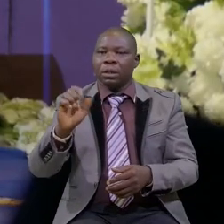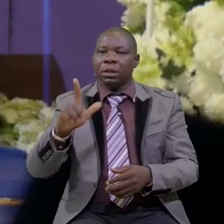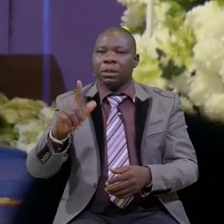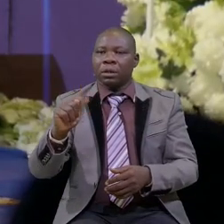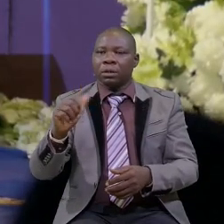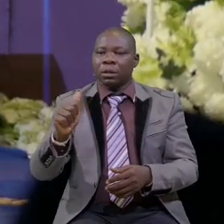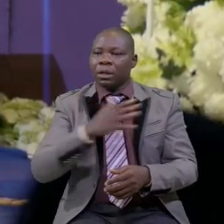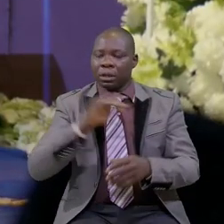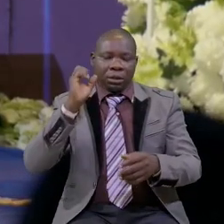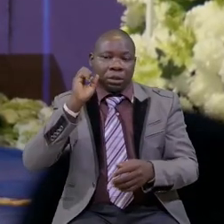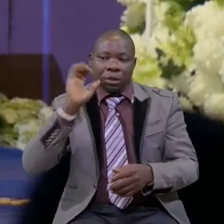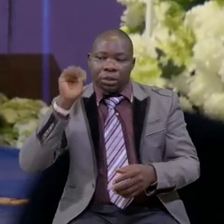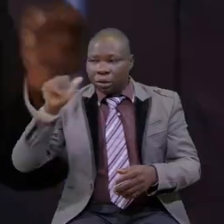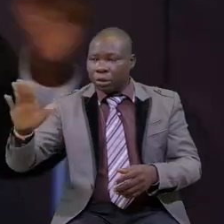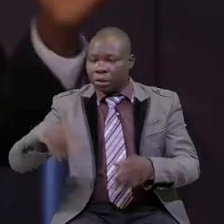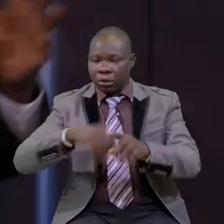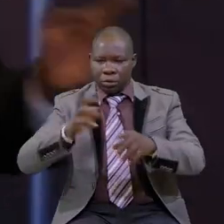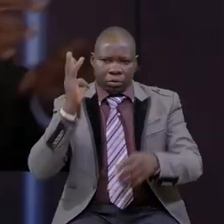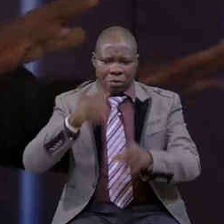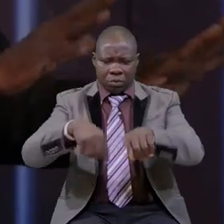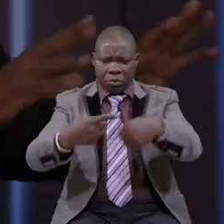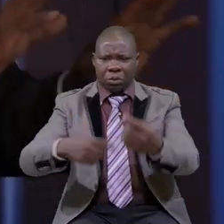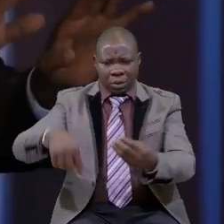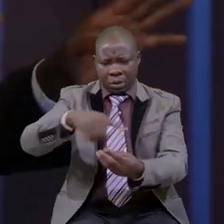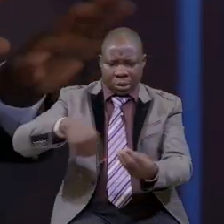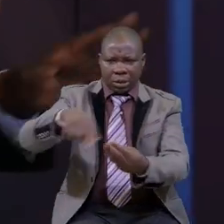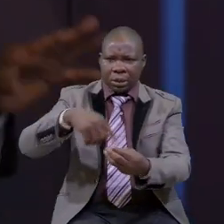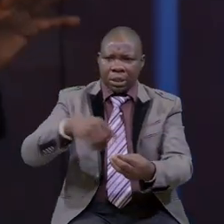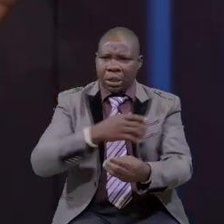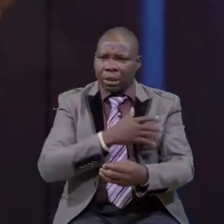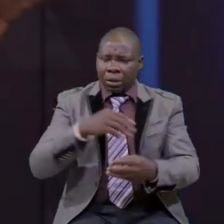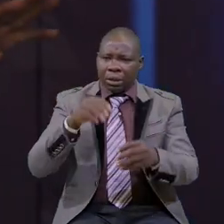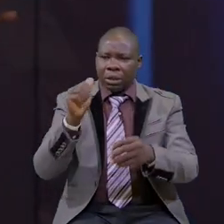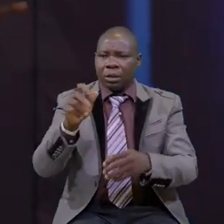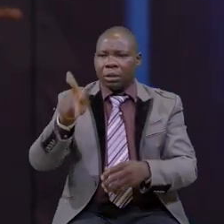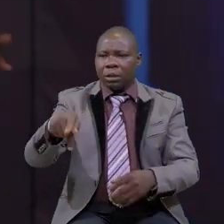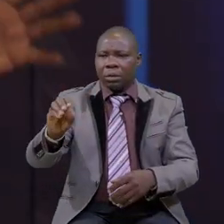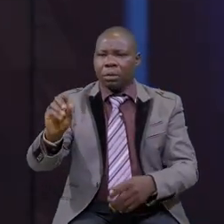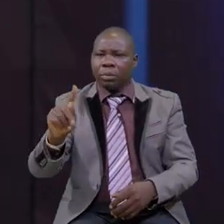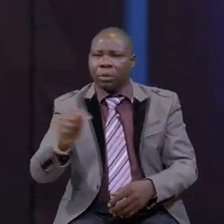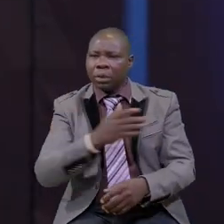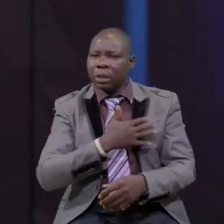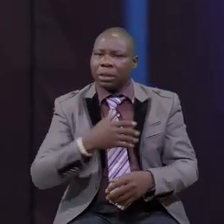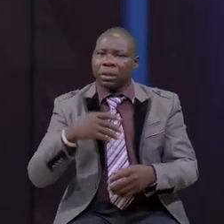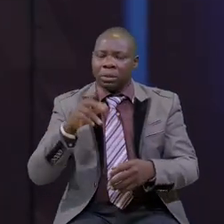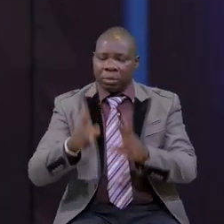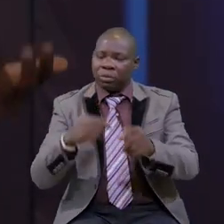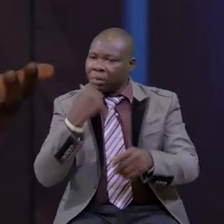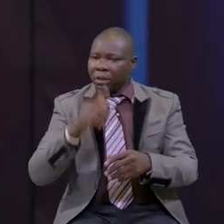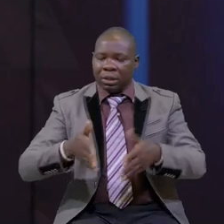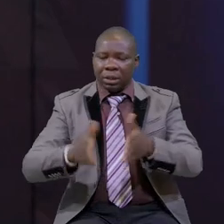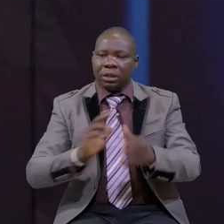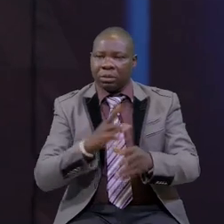renversé. Et la sœur Béatrice a dit, évangélisons cette femme, disons-le d'arrêter. J'ai dit non, ne soyez pas